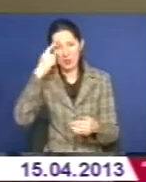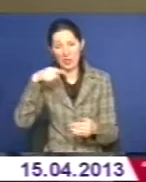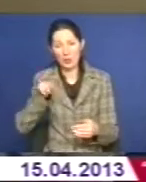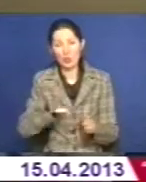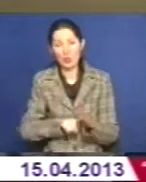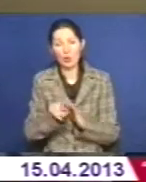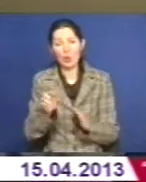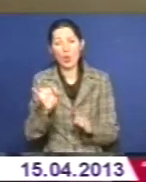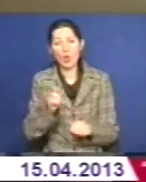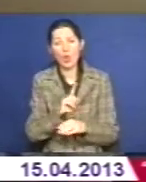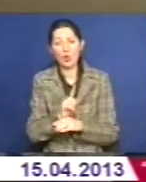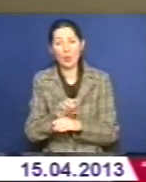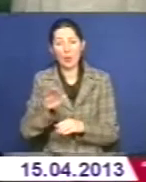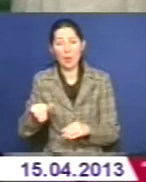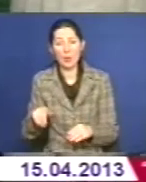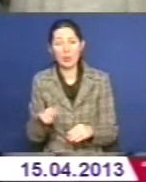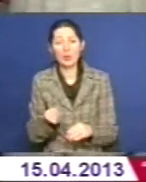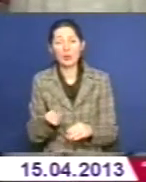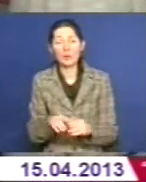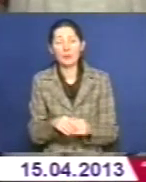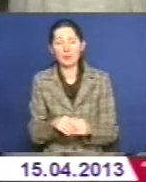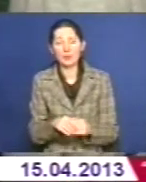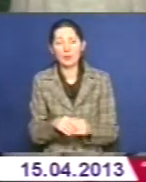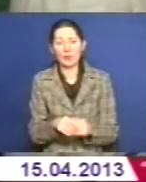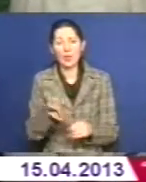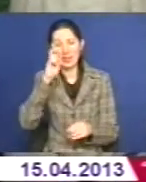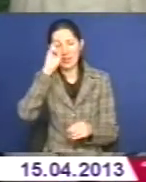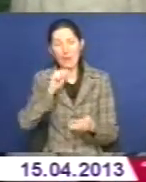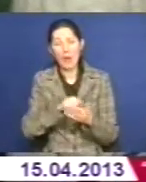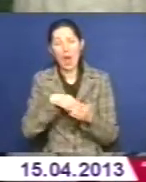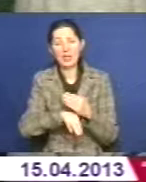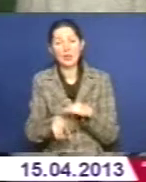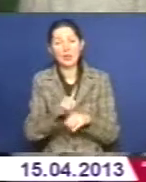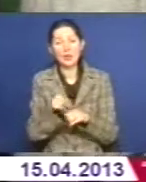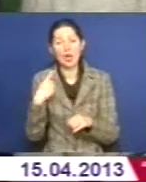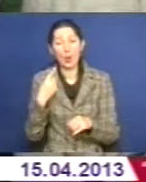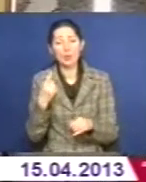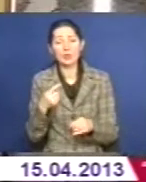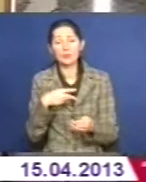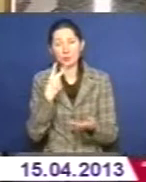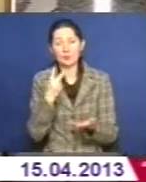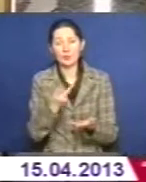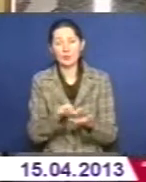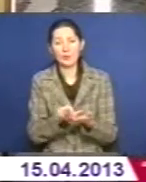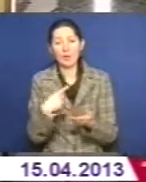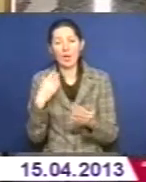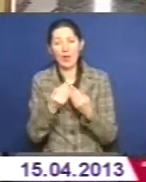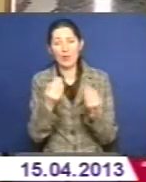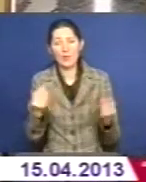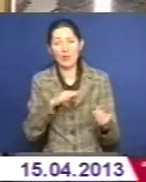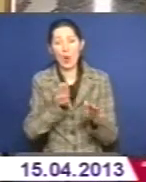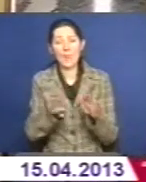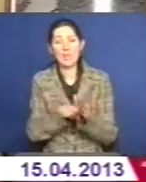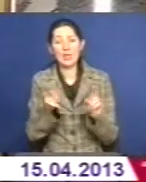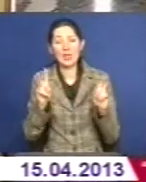про Тернопіль, а згодом і про Тернопіль. У Державному архіві в Тернопільській області репрезентували виставку під назвою «Тернопіль. Сьогодення та